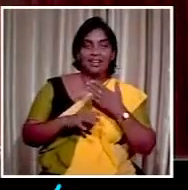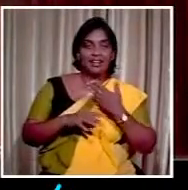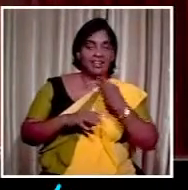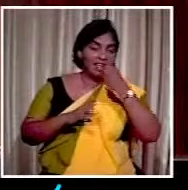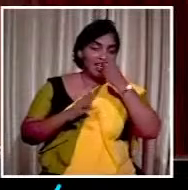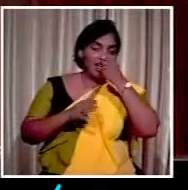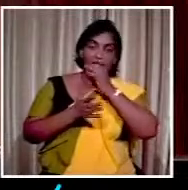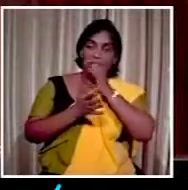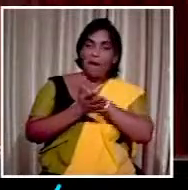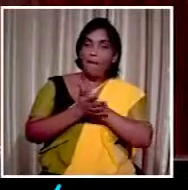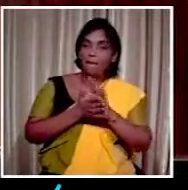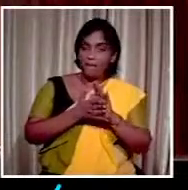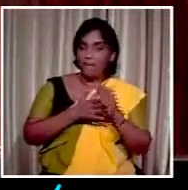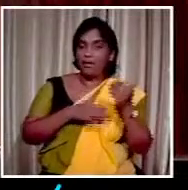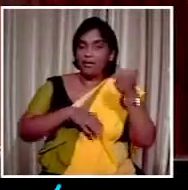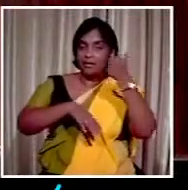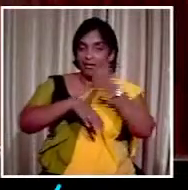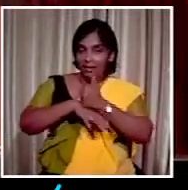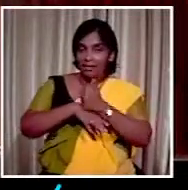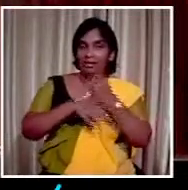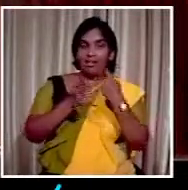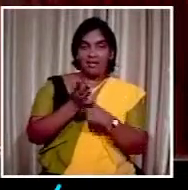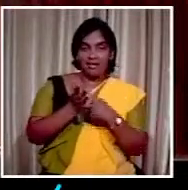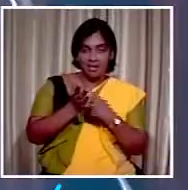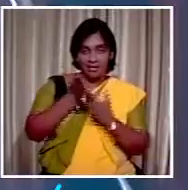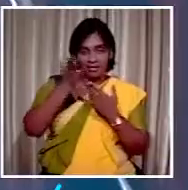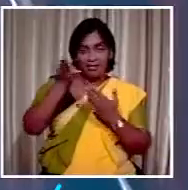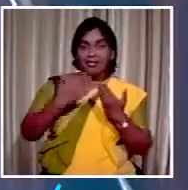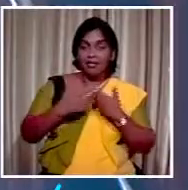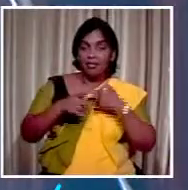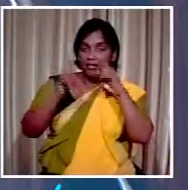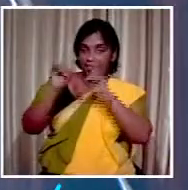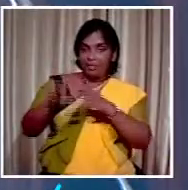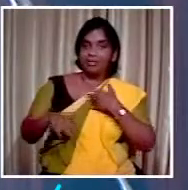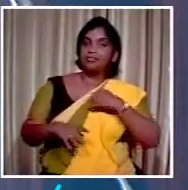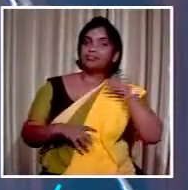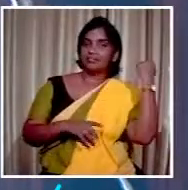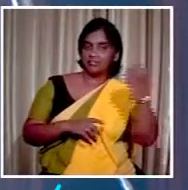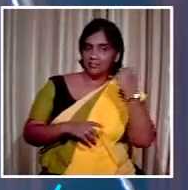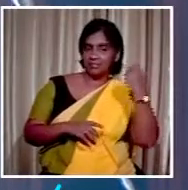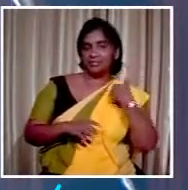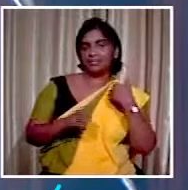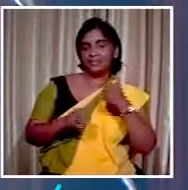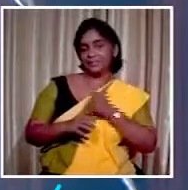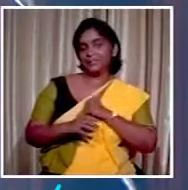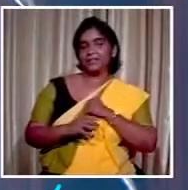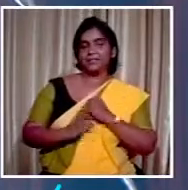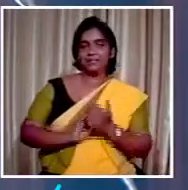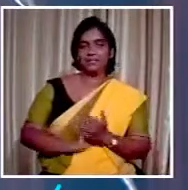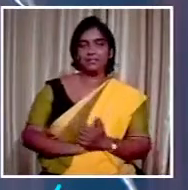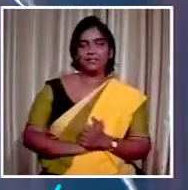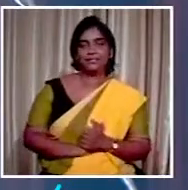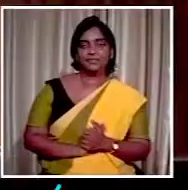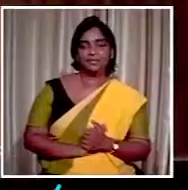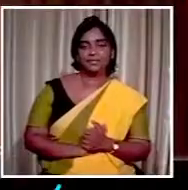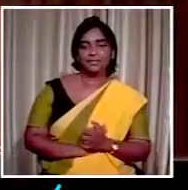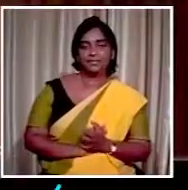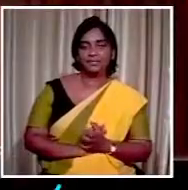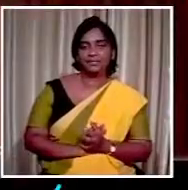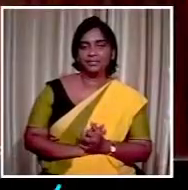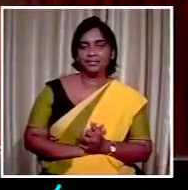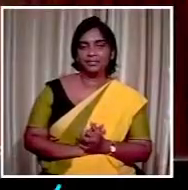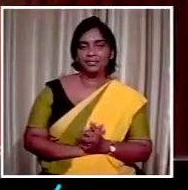Rajapaksa kenek mulasane inna awasthave, matat katha karanna awasthawak labima pilibandawa. Obathuma giruwapatwe